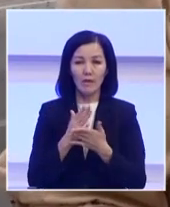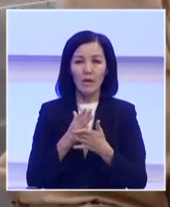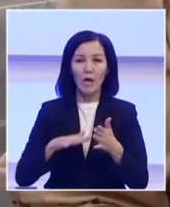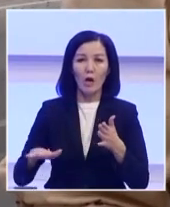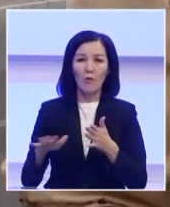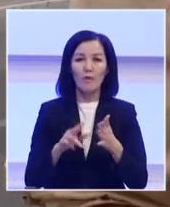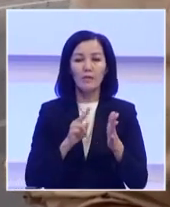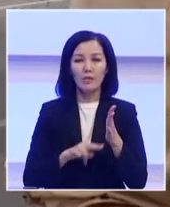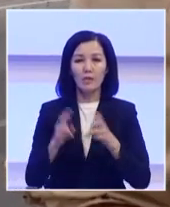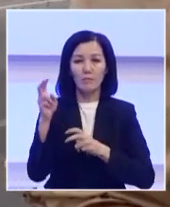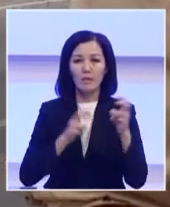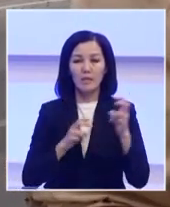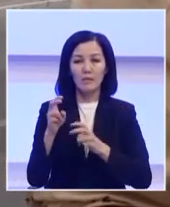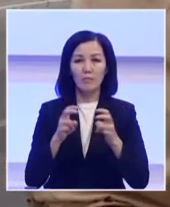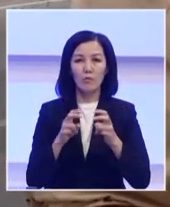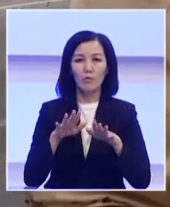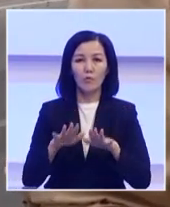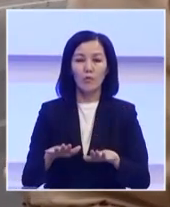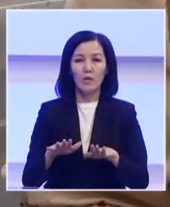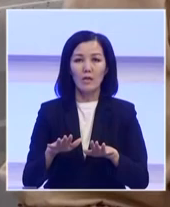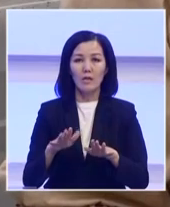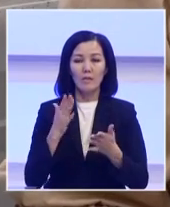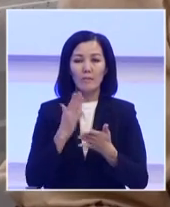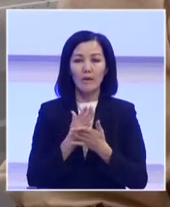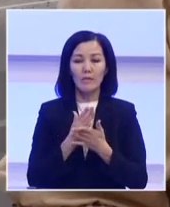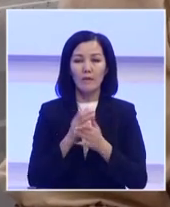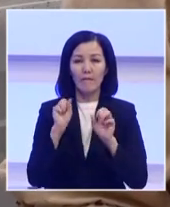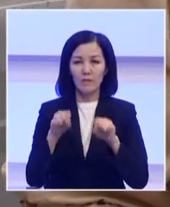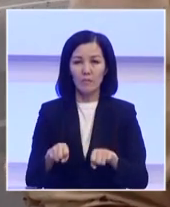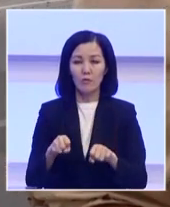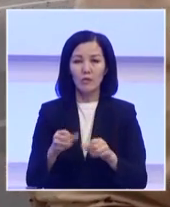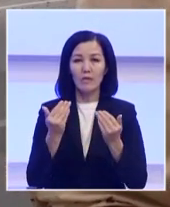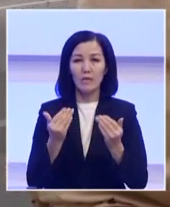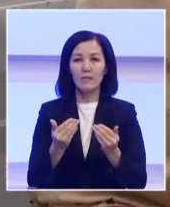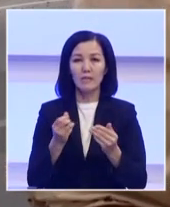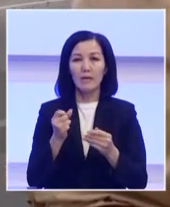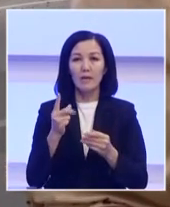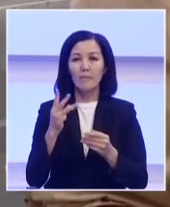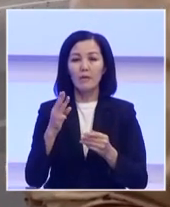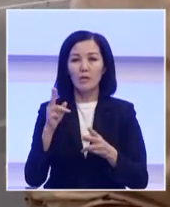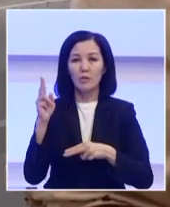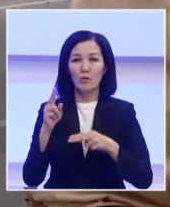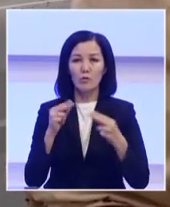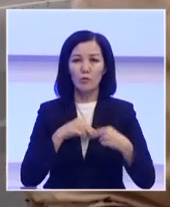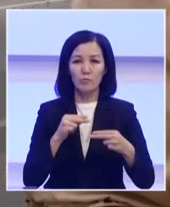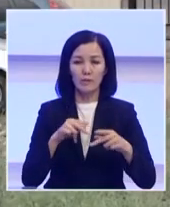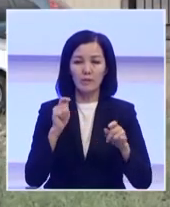аумаққа 70 кәсіпорынның орналасуына мүмкіндік бар. Қазірдің өзінде бірнешеуі жұмыс істеп